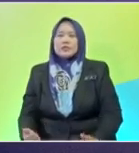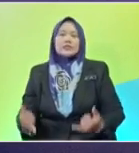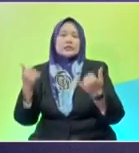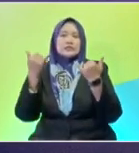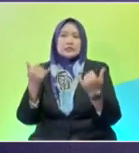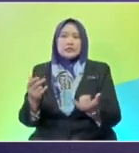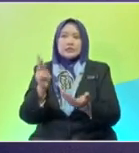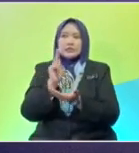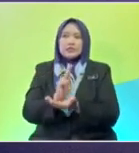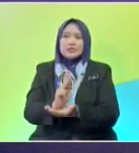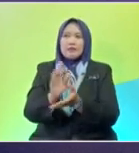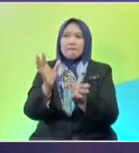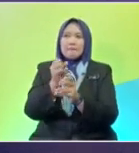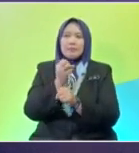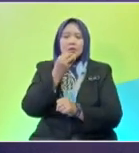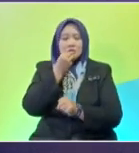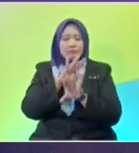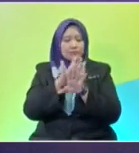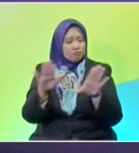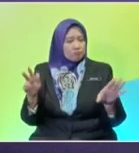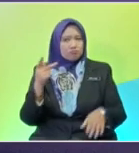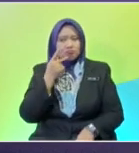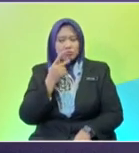mudah diserang penyakit